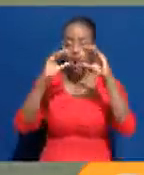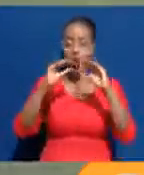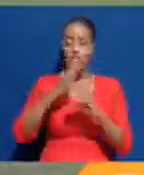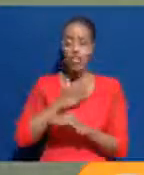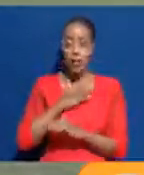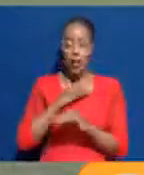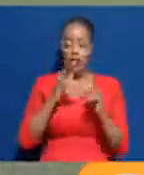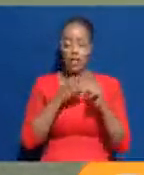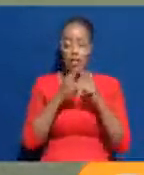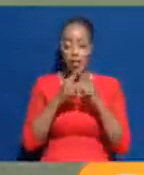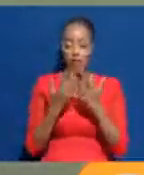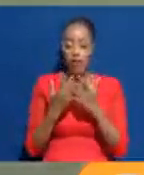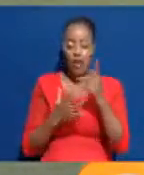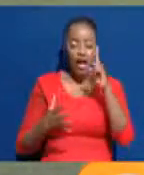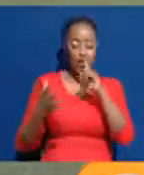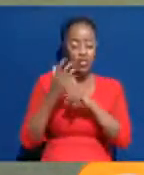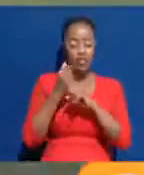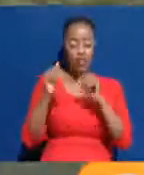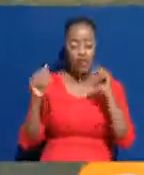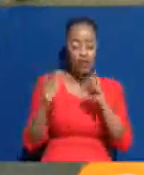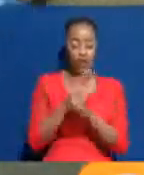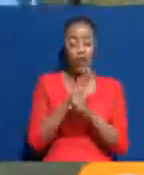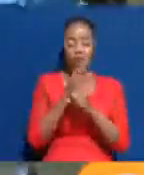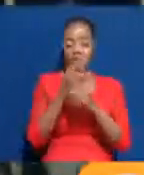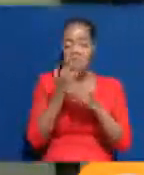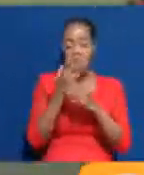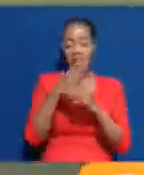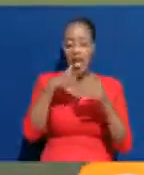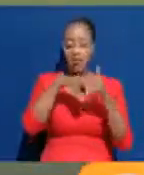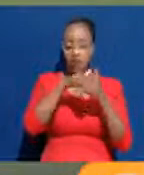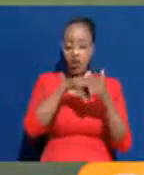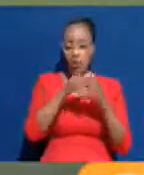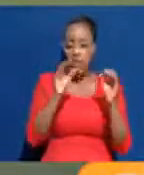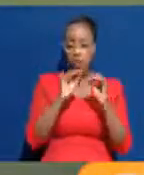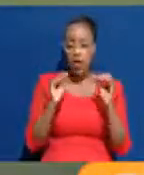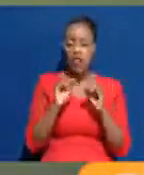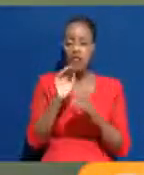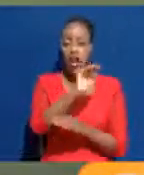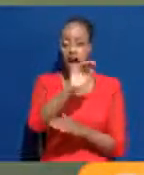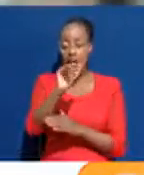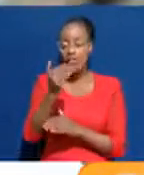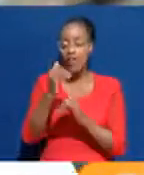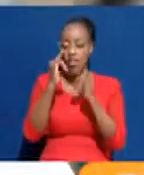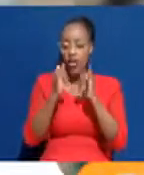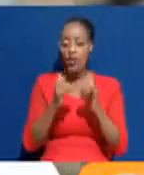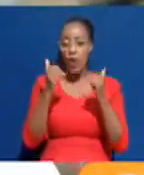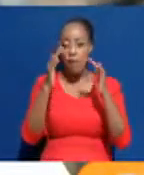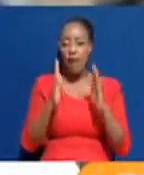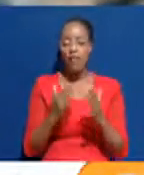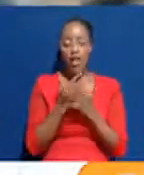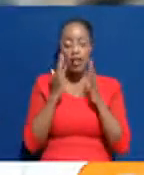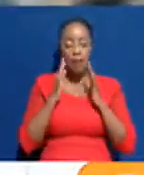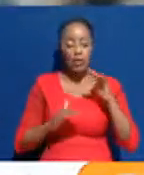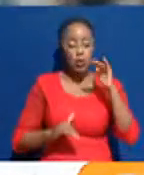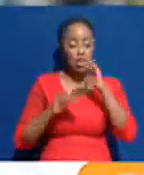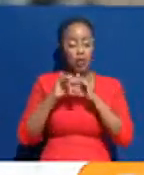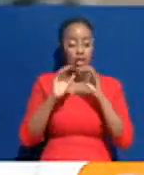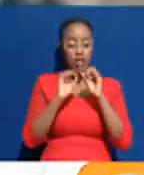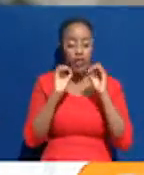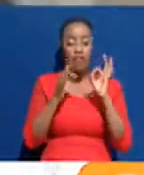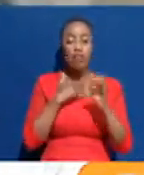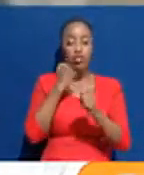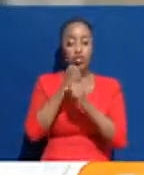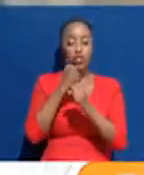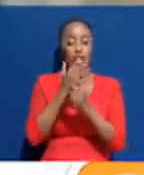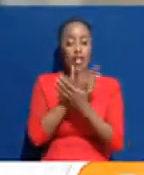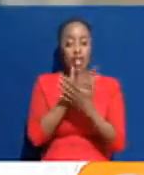Licha ya kutofika kilele cha mafanikio kwenye soka, Owalla alikuwa na wasia huu kwa wachezaji chipukizi. No human is limited. Boss, if you want to do